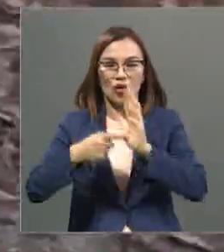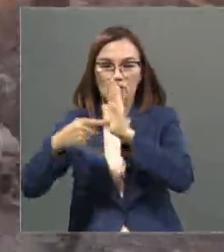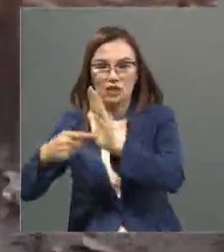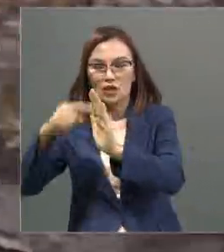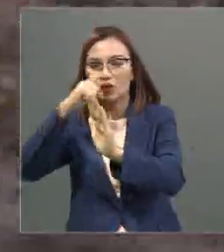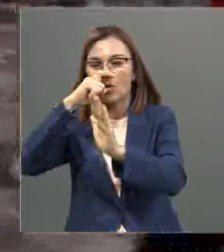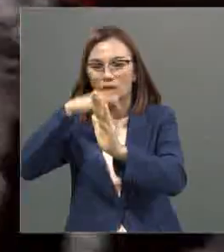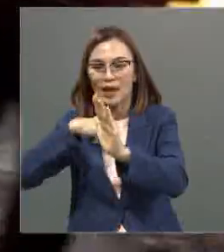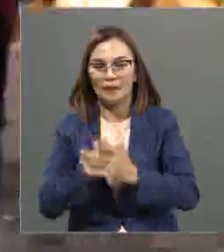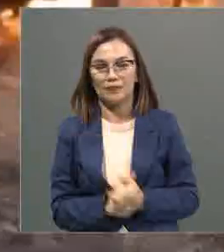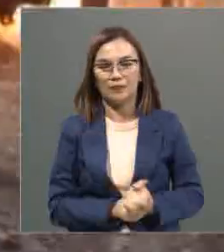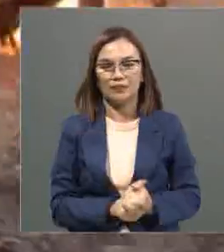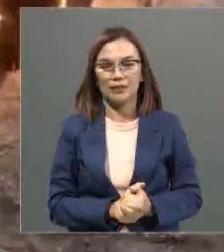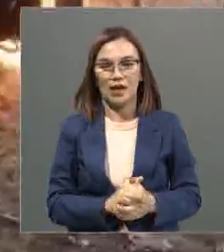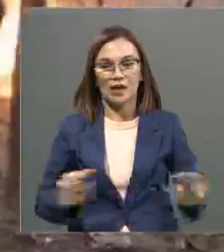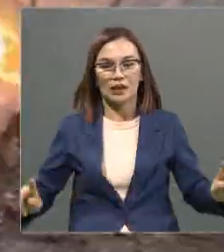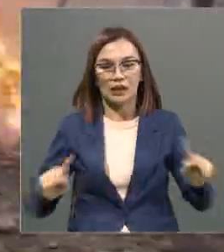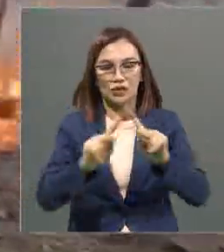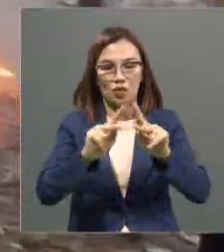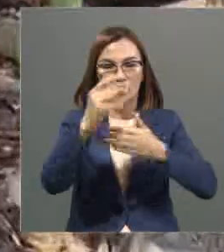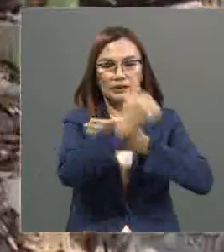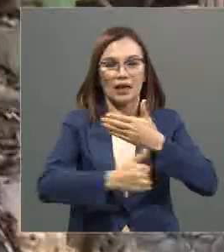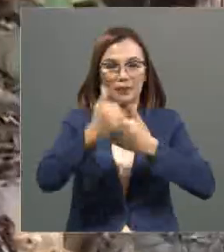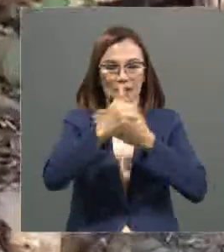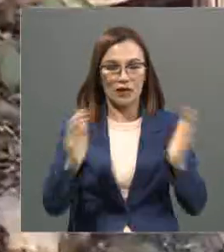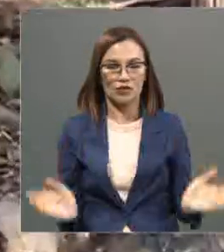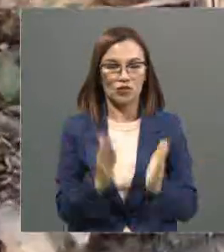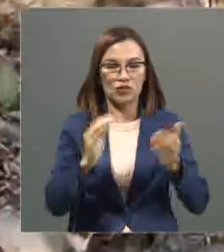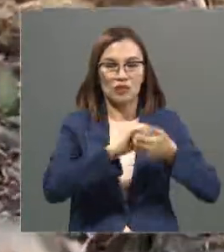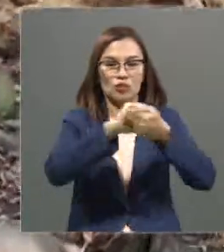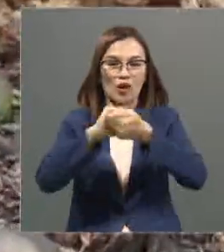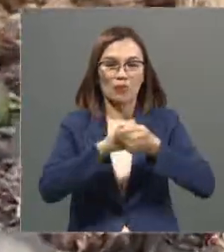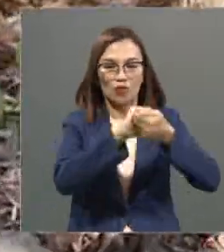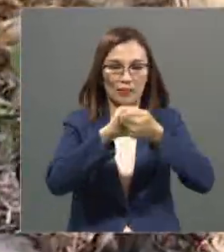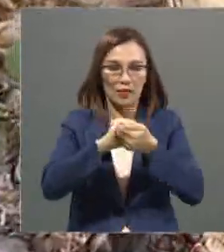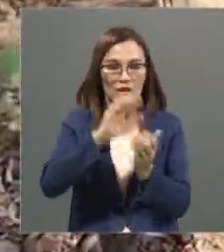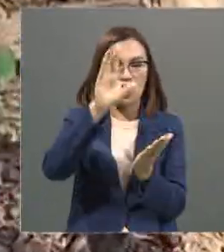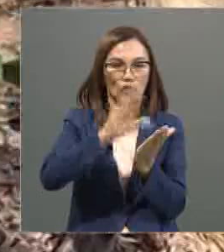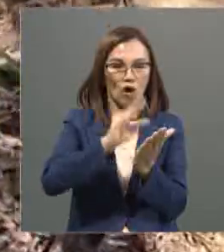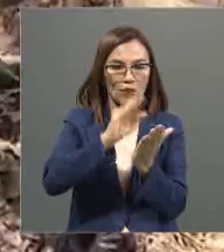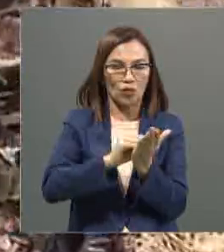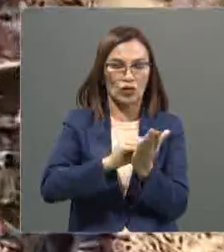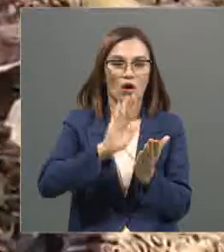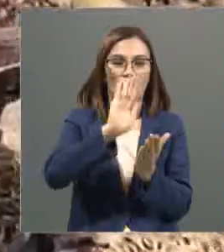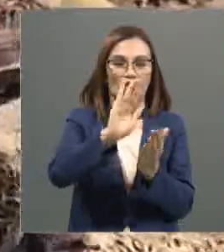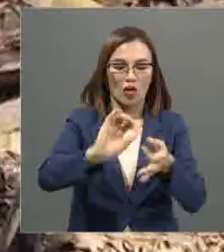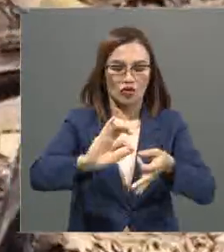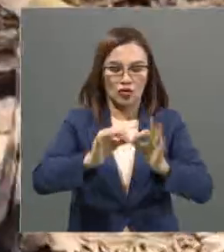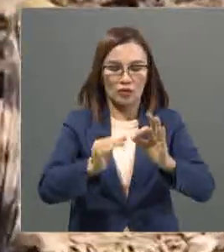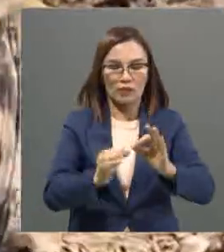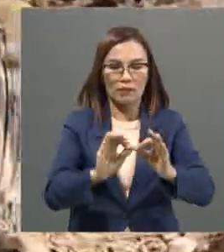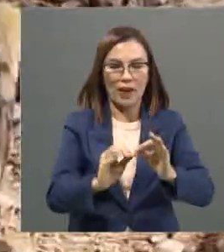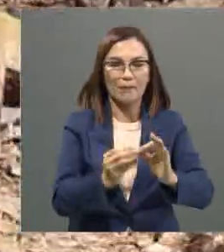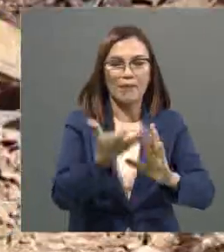ในขณะเดียวกันนะคะทางกระทรวงการต่างประเทศพร้อมส่งเสริมความร่วมมือแลกเปลี่ยนข้อมูลจุดความร้อนการพัฒนาศักยภาพ